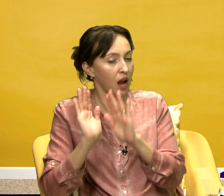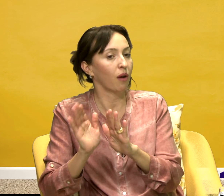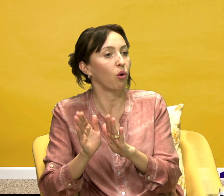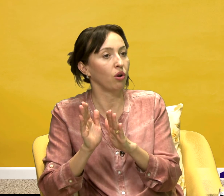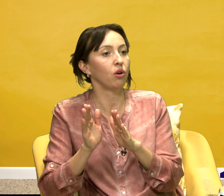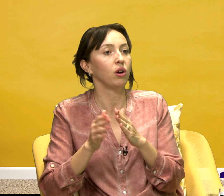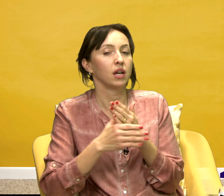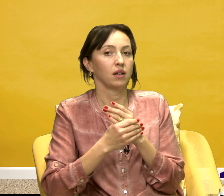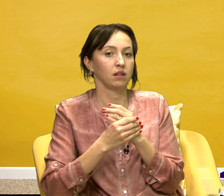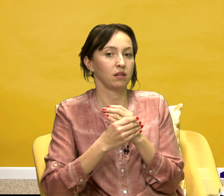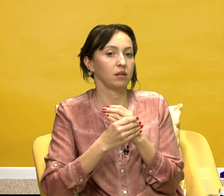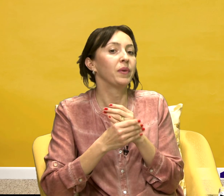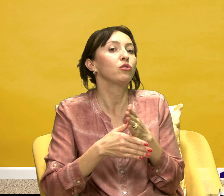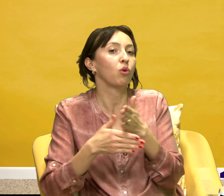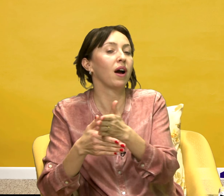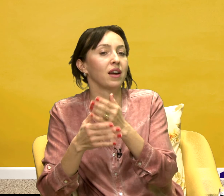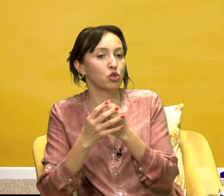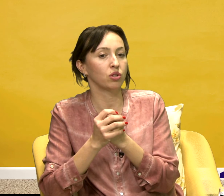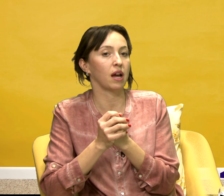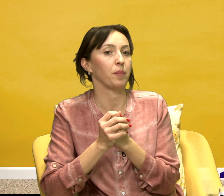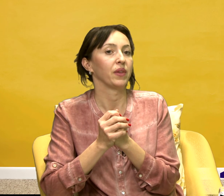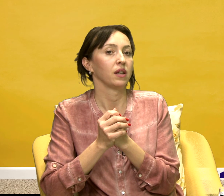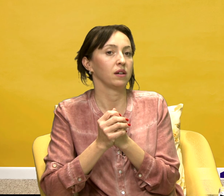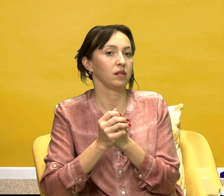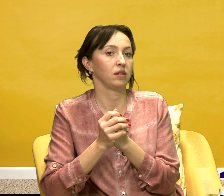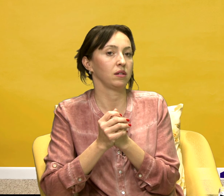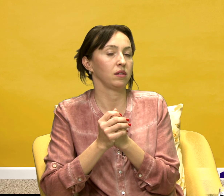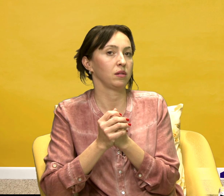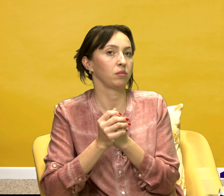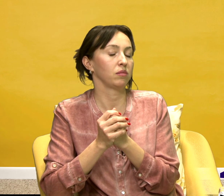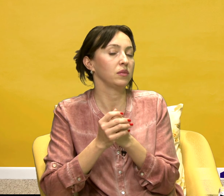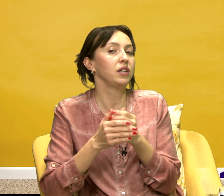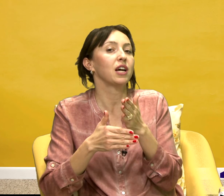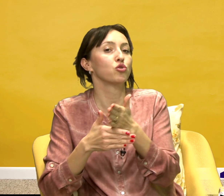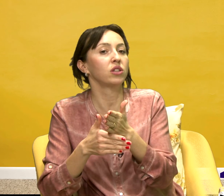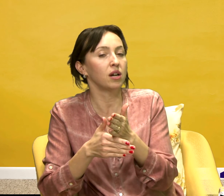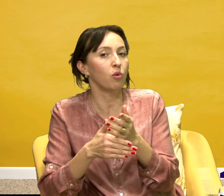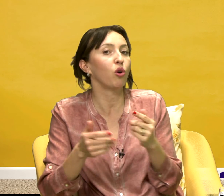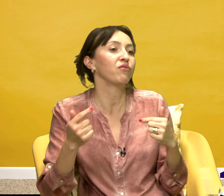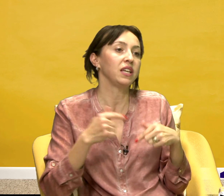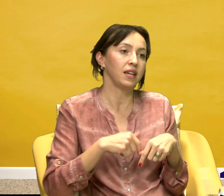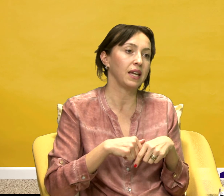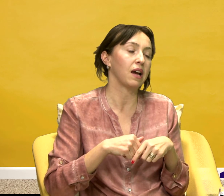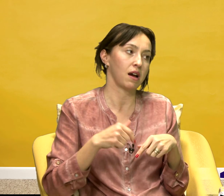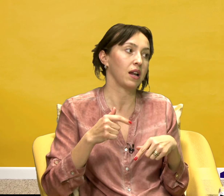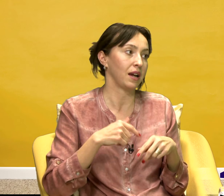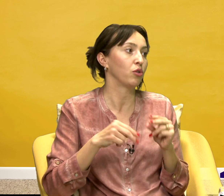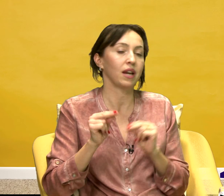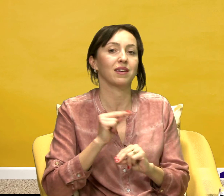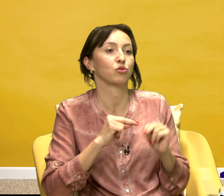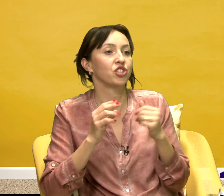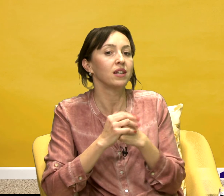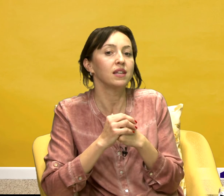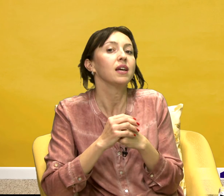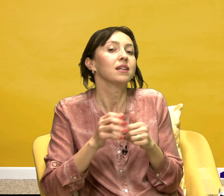suntem acolo pentru a-i ajuta. Îi ajutăm ori vin ei la noi